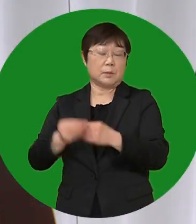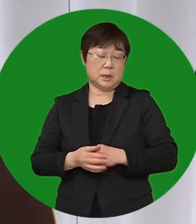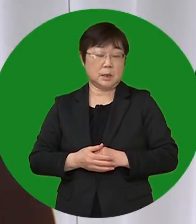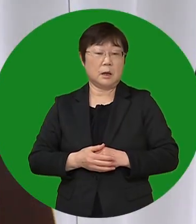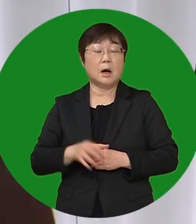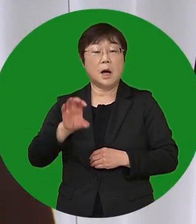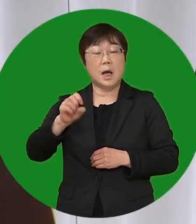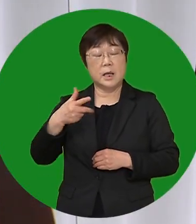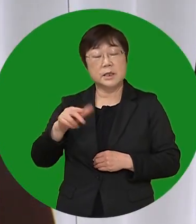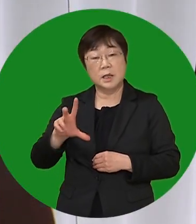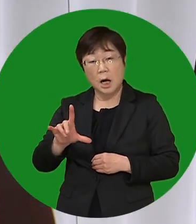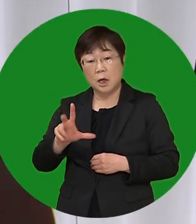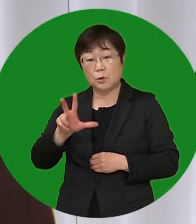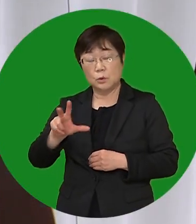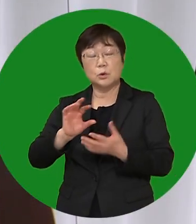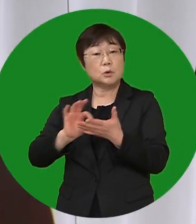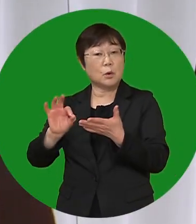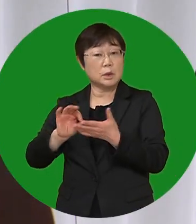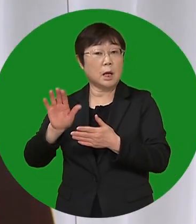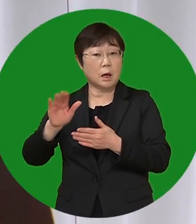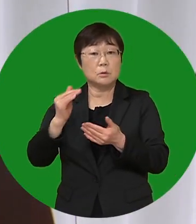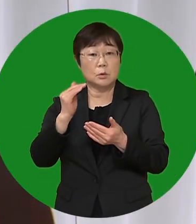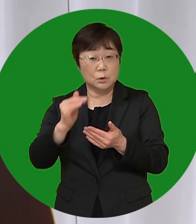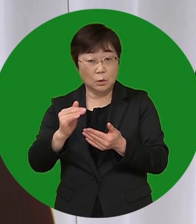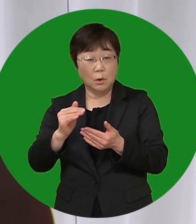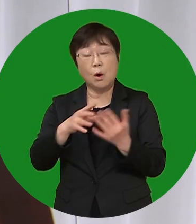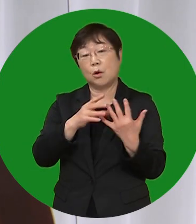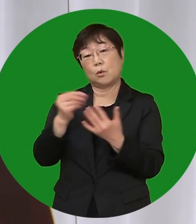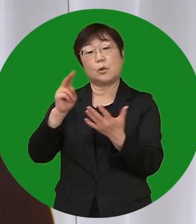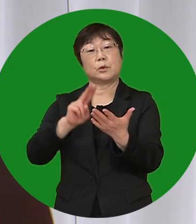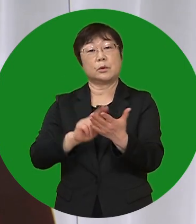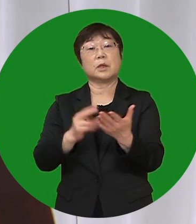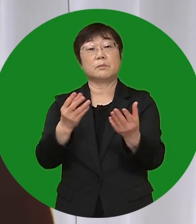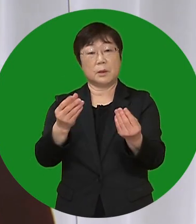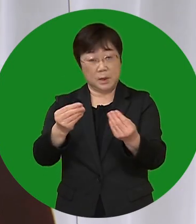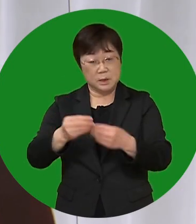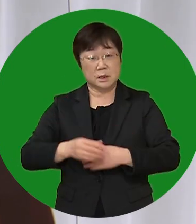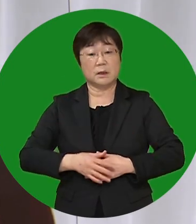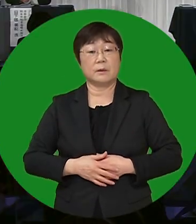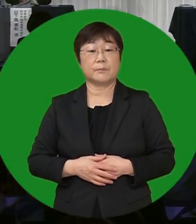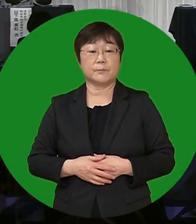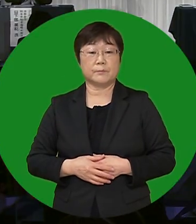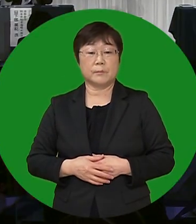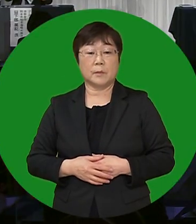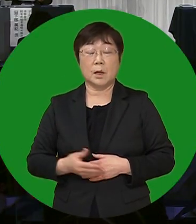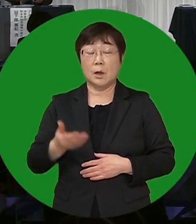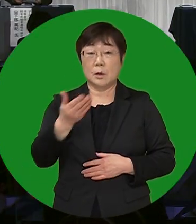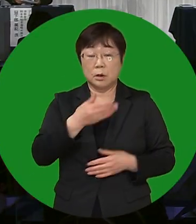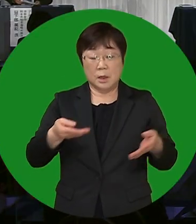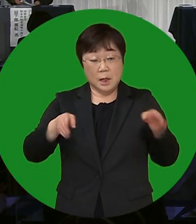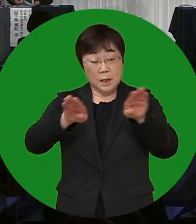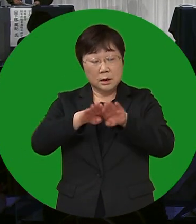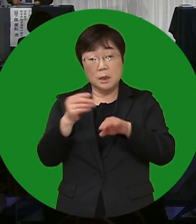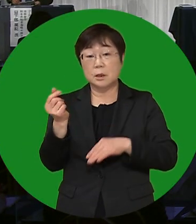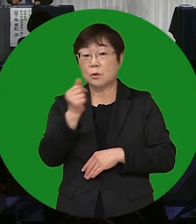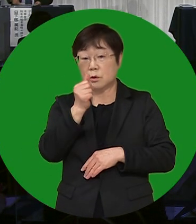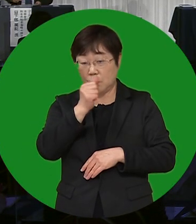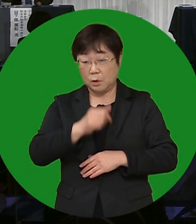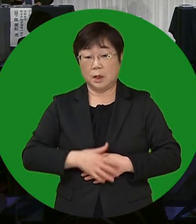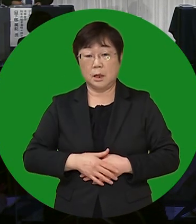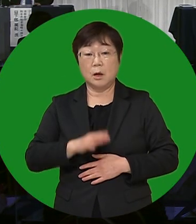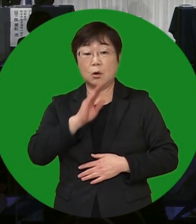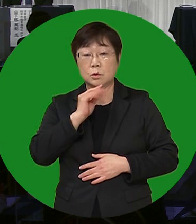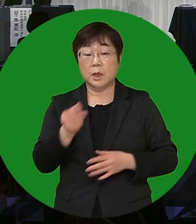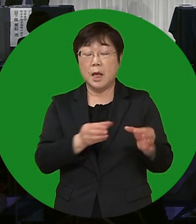する石軽い宿ある処理であるということで導入を決めた次第です続いて館内の紹介です